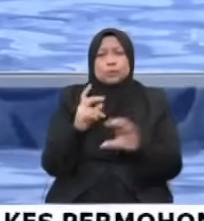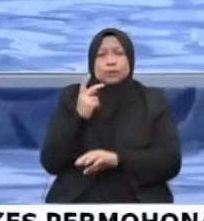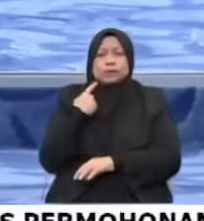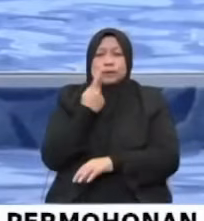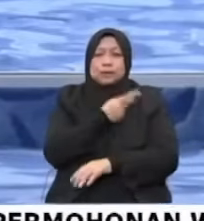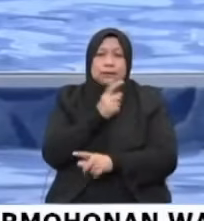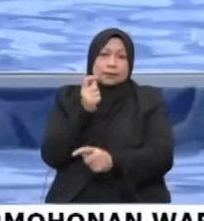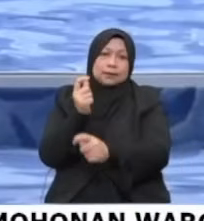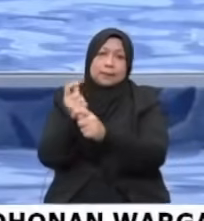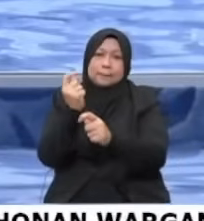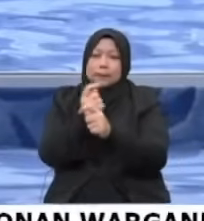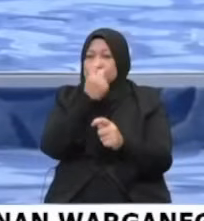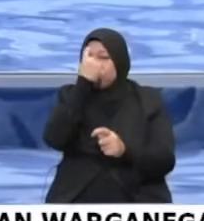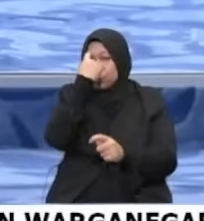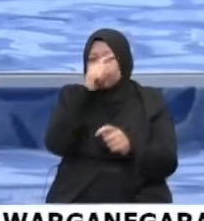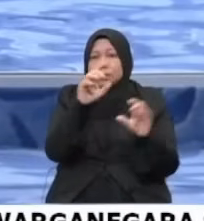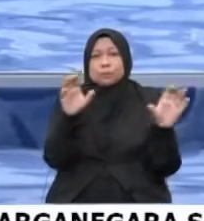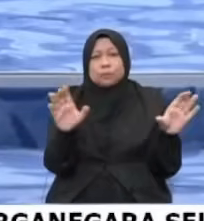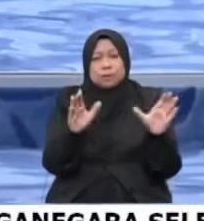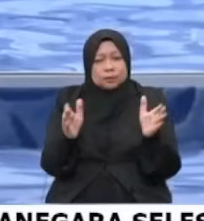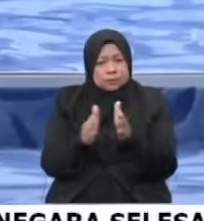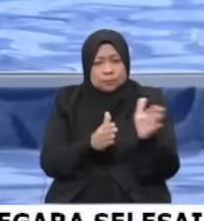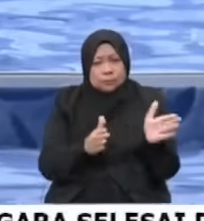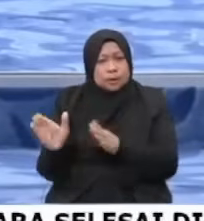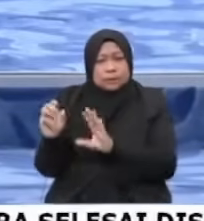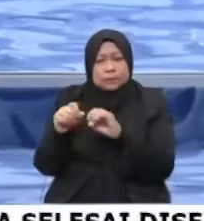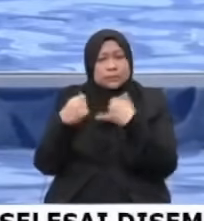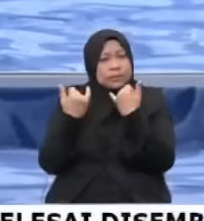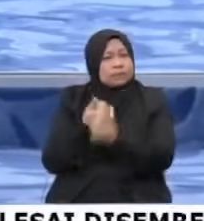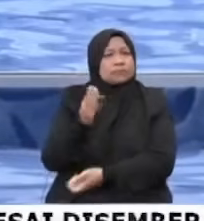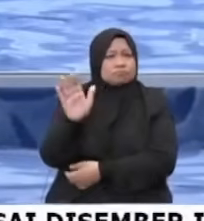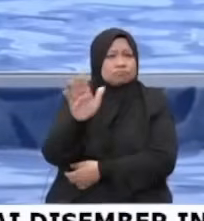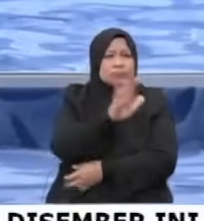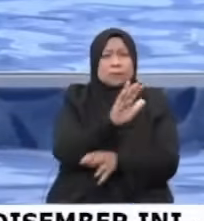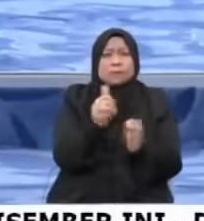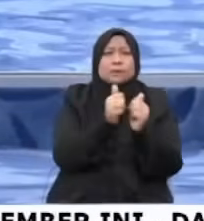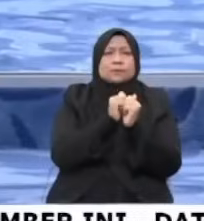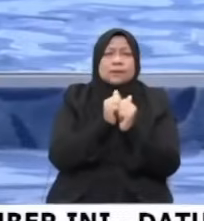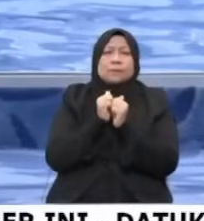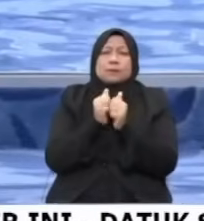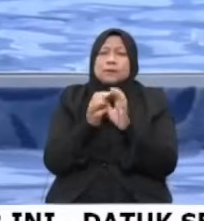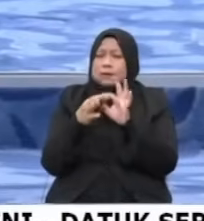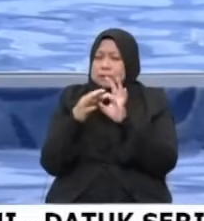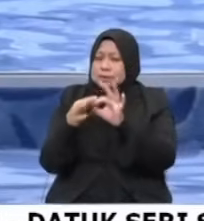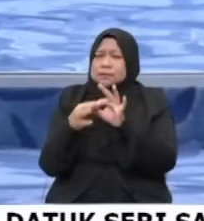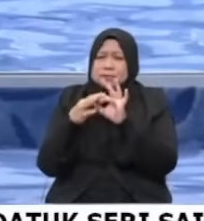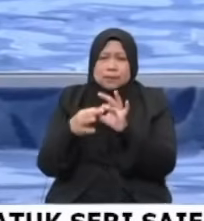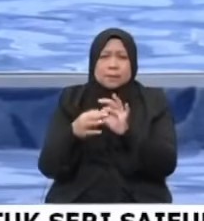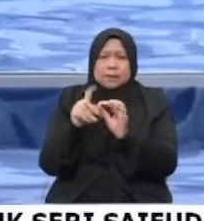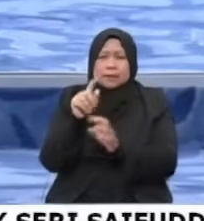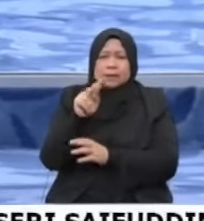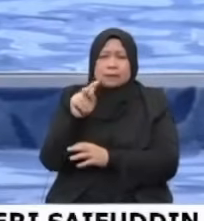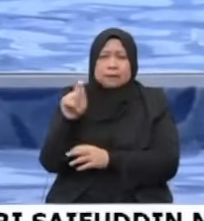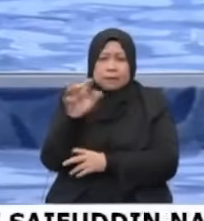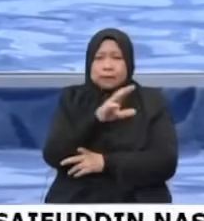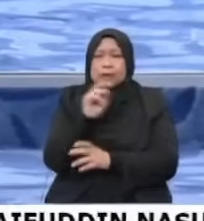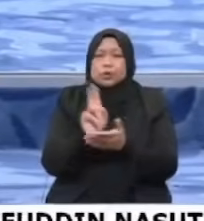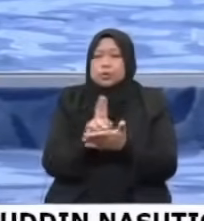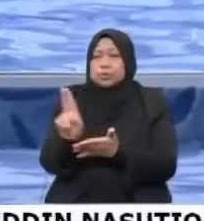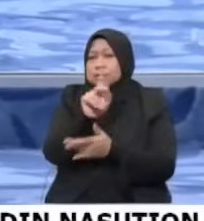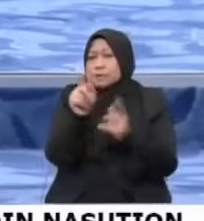tetapkan supaya dapat dilakukan dijalankan oleh Syarikat itu sendiri bersama dengan bep kerjasama dalam tvet dan Universiti